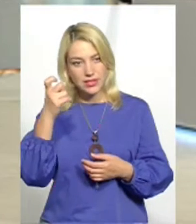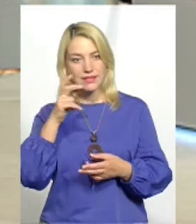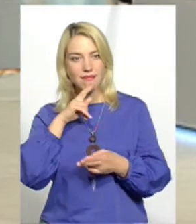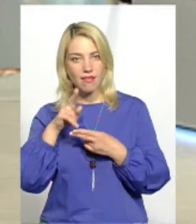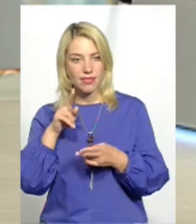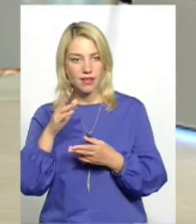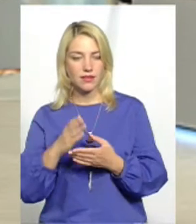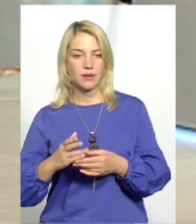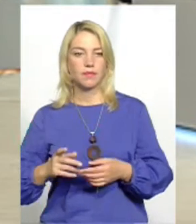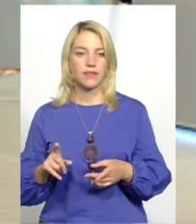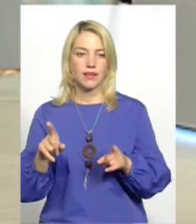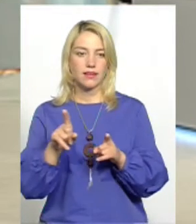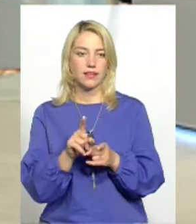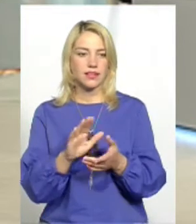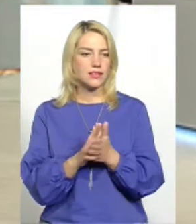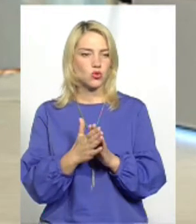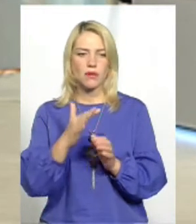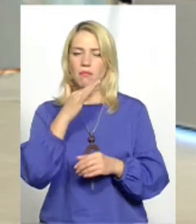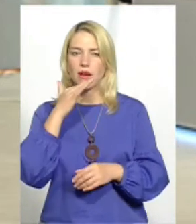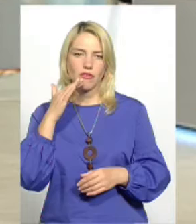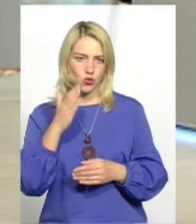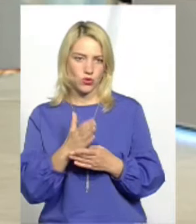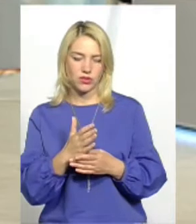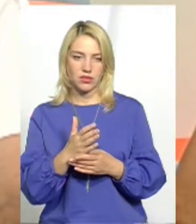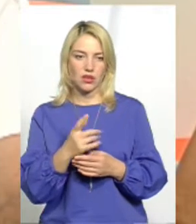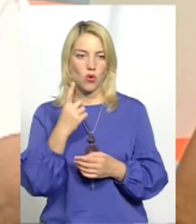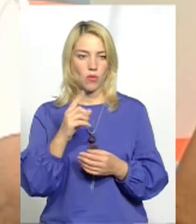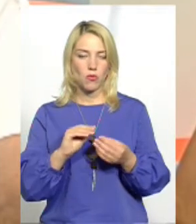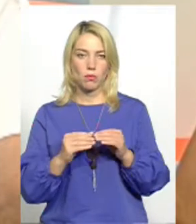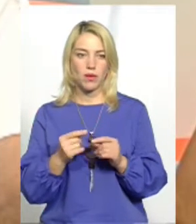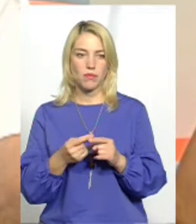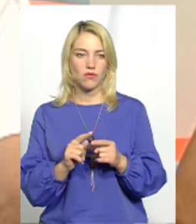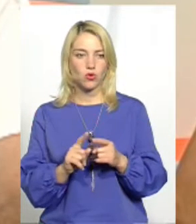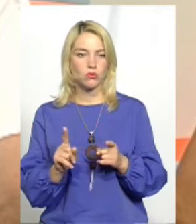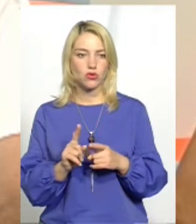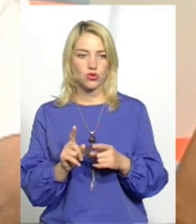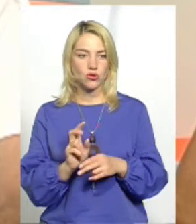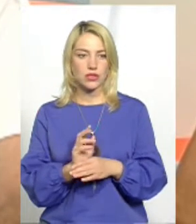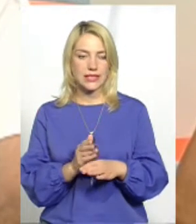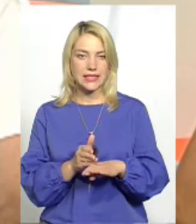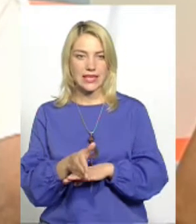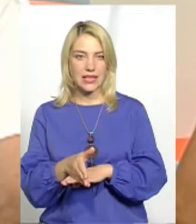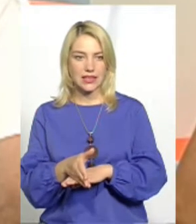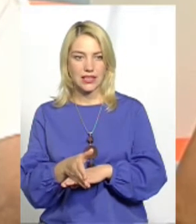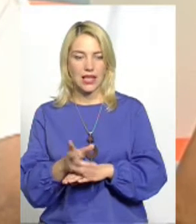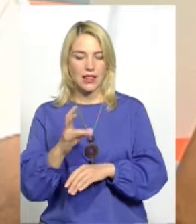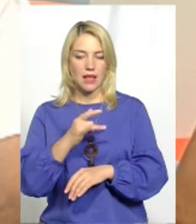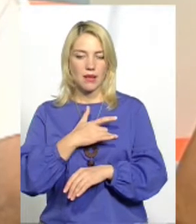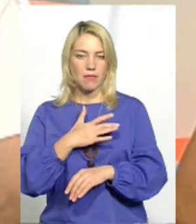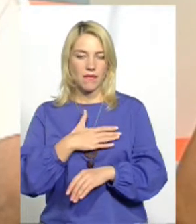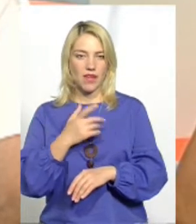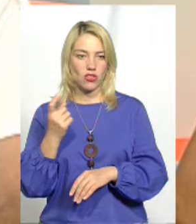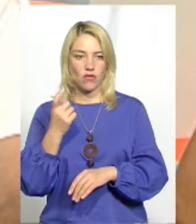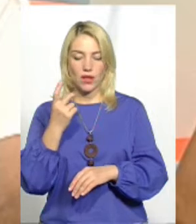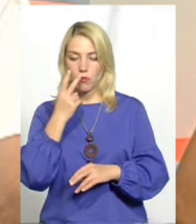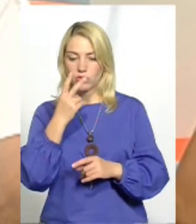Є ситуація, таких ситуацій дуже є багато. Єдина проблема в тому, що зайти до громадянина на приватну власність, побачити,